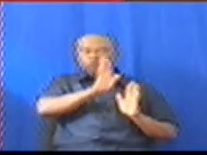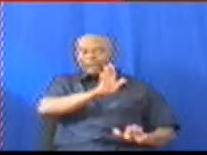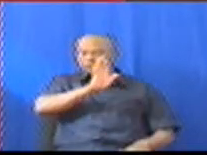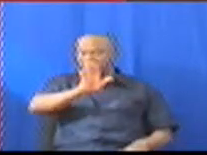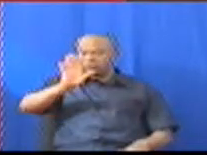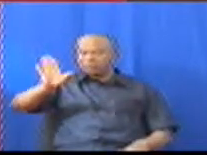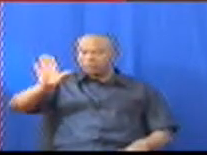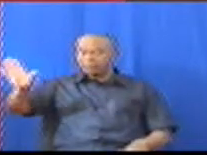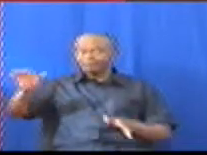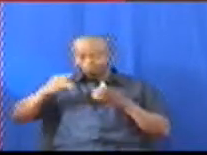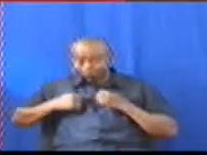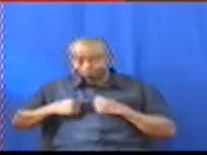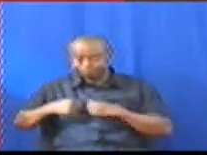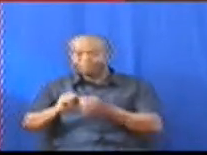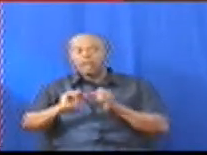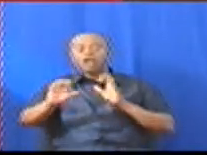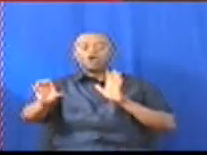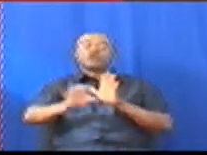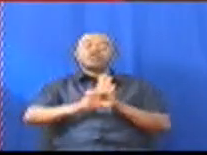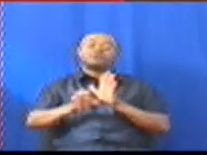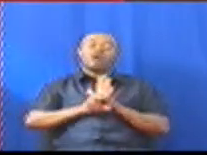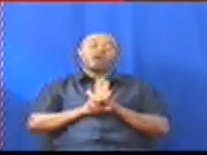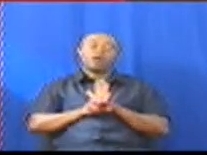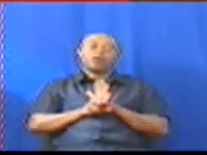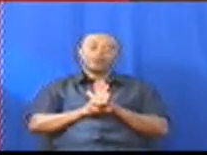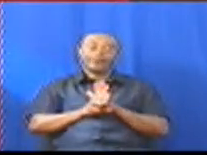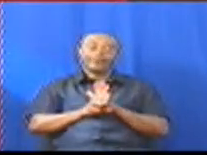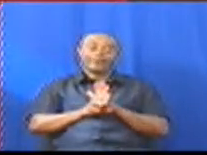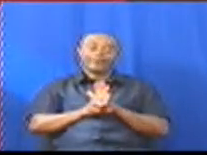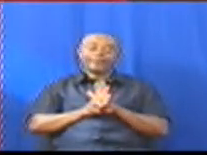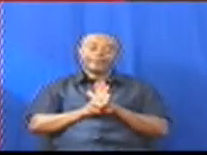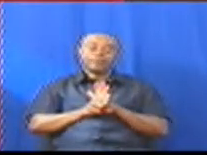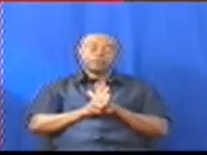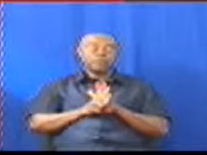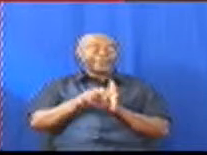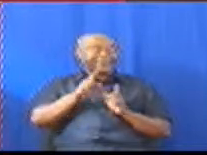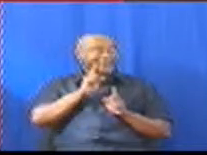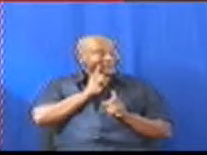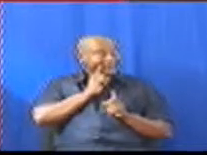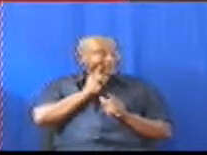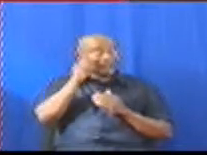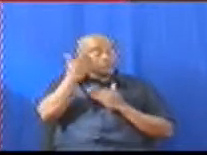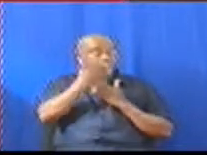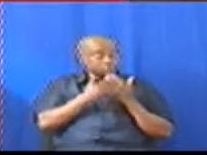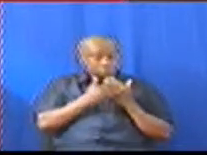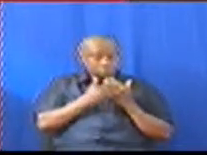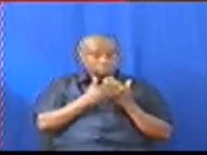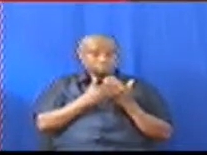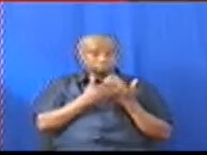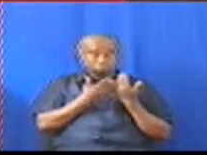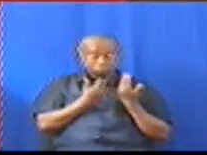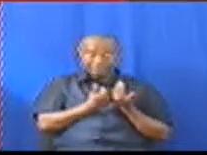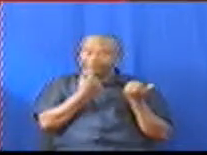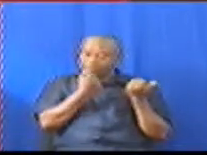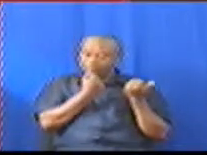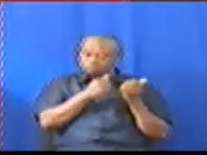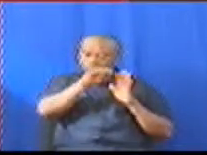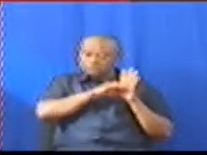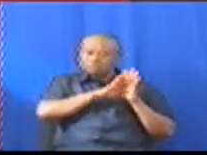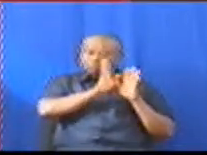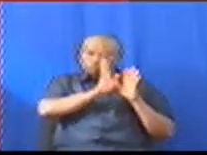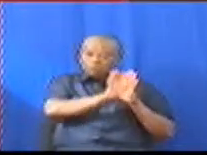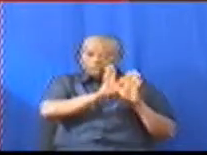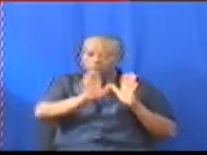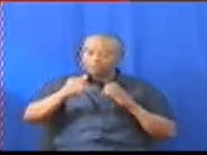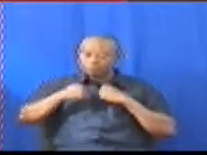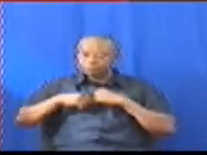katiba. Kuna utaratibu umejiwekea kila nchi tutekeleze vipi katiba bila kufanya upotoshaji wa aina yoyote.